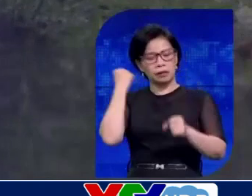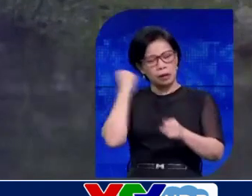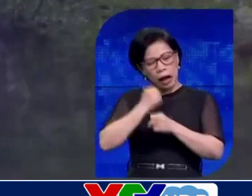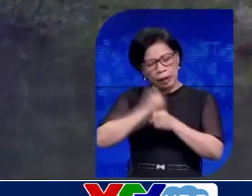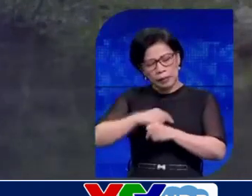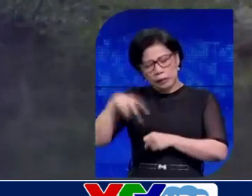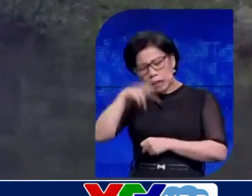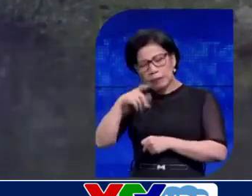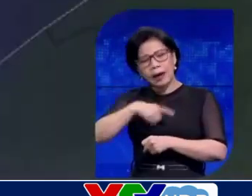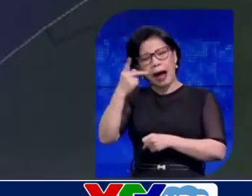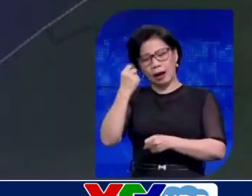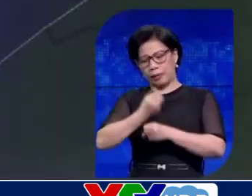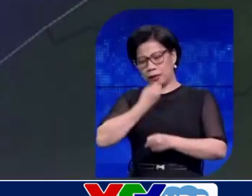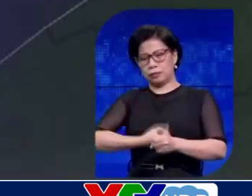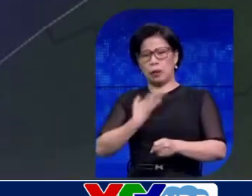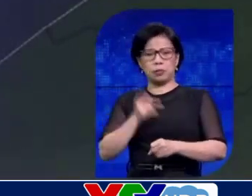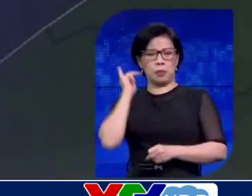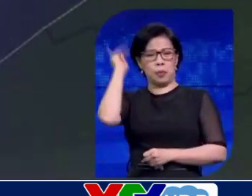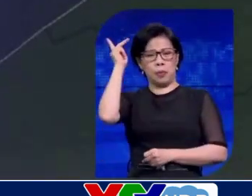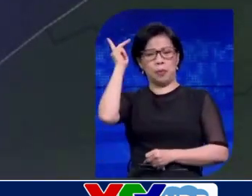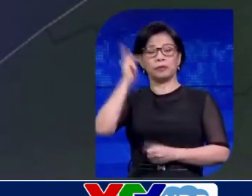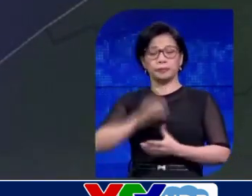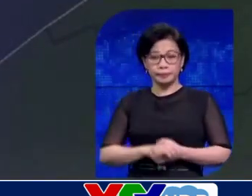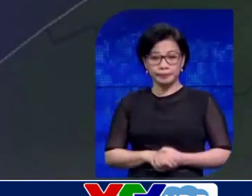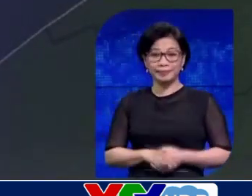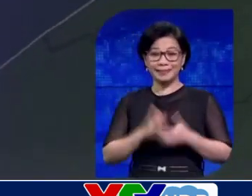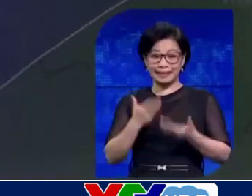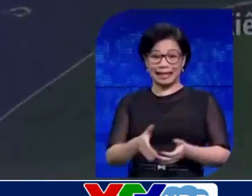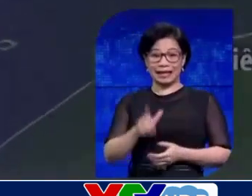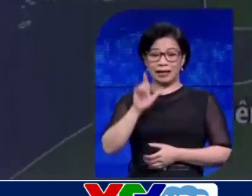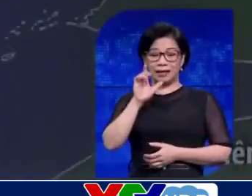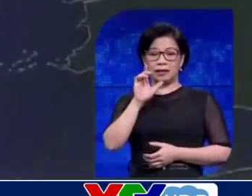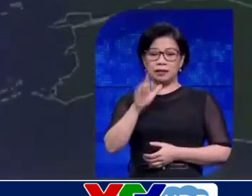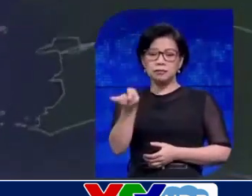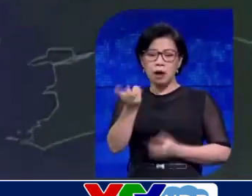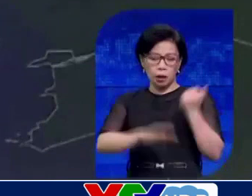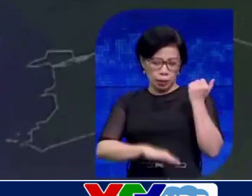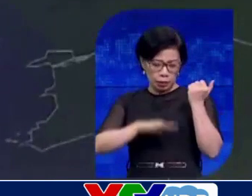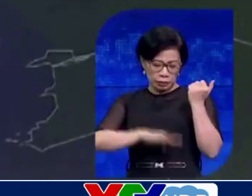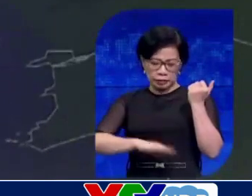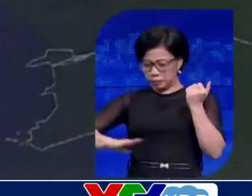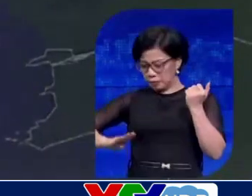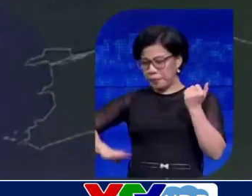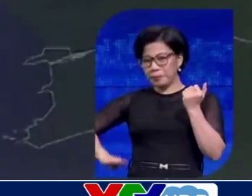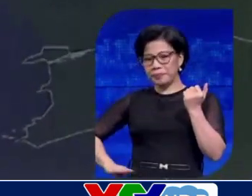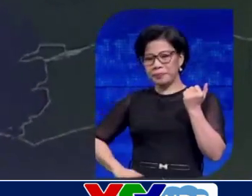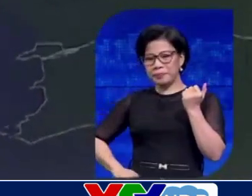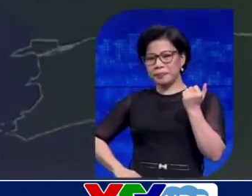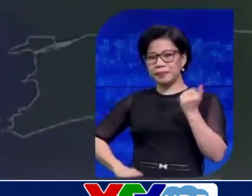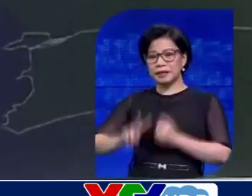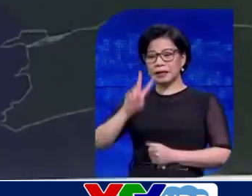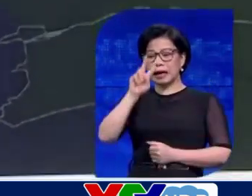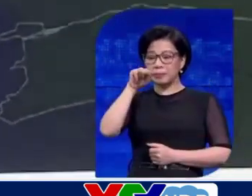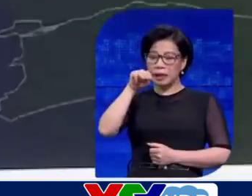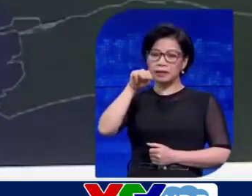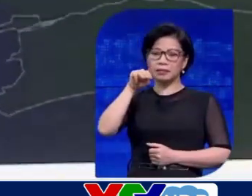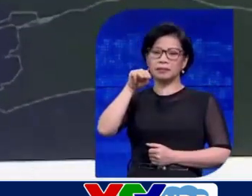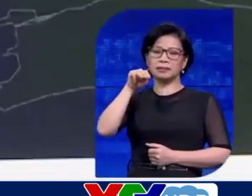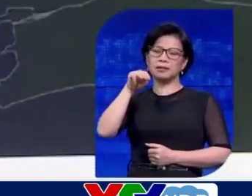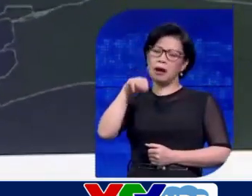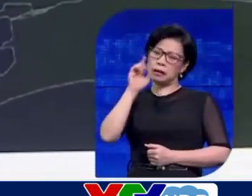Đến hôm nay, mực nước lũ tại cửa ngõ Tân Châu An Giang vẫn ở mức rất thấp, chỉ khoảng 2m10, cách rất xa báo động